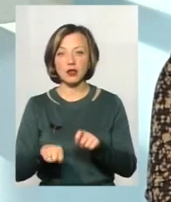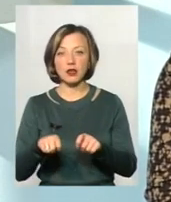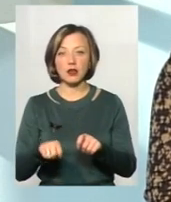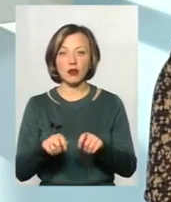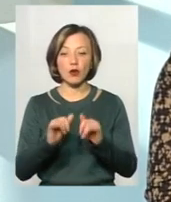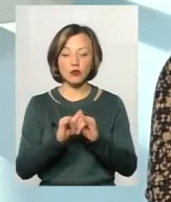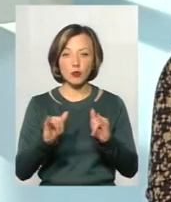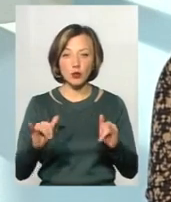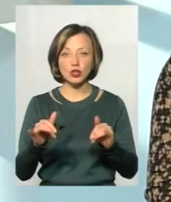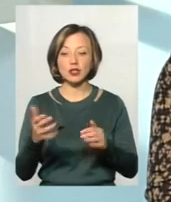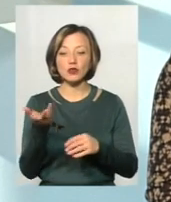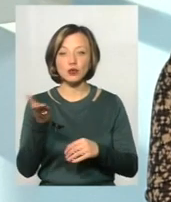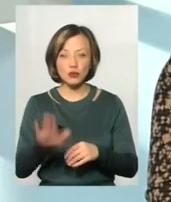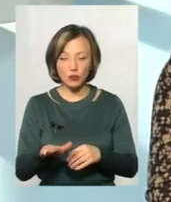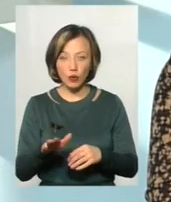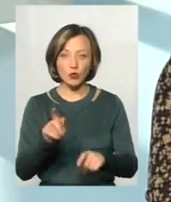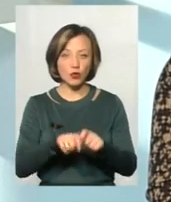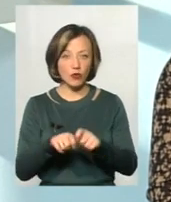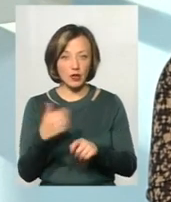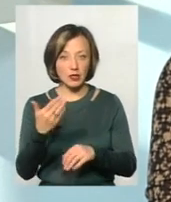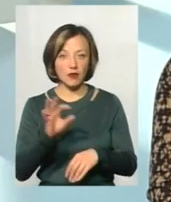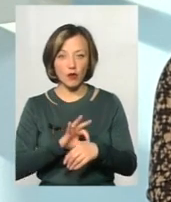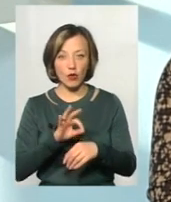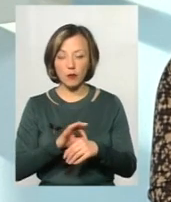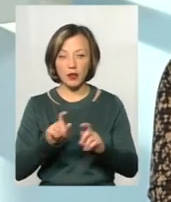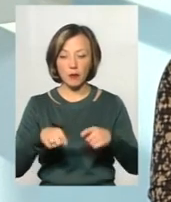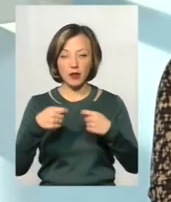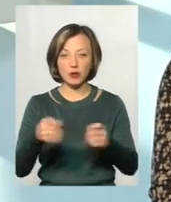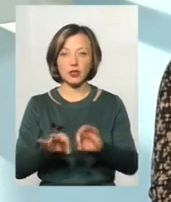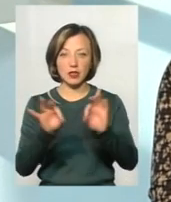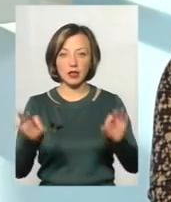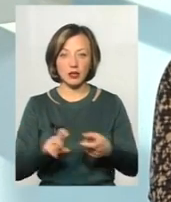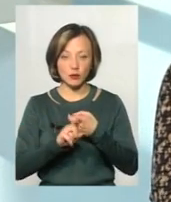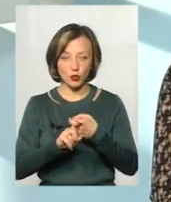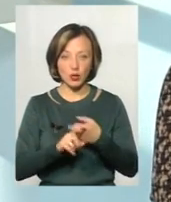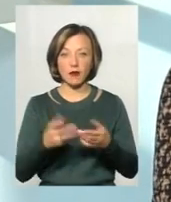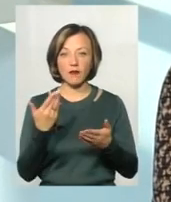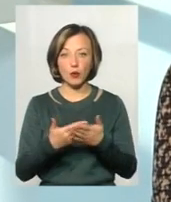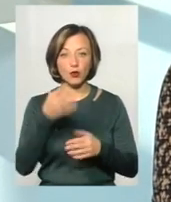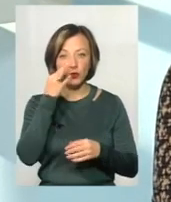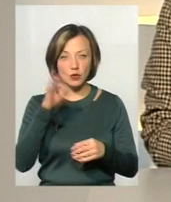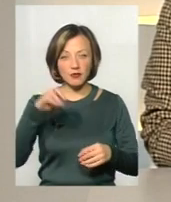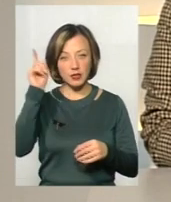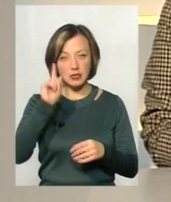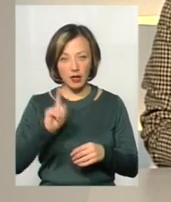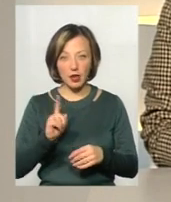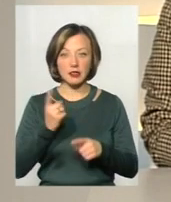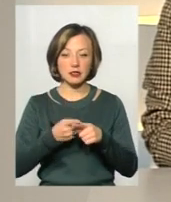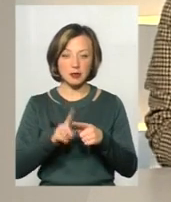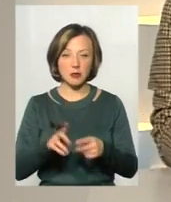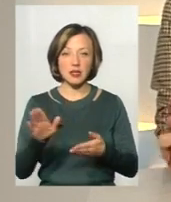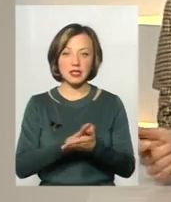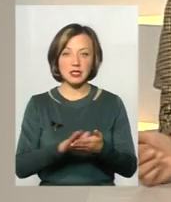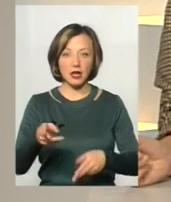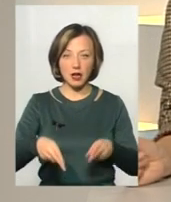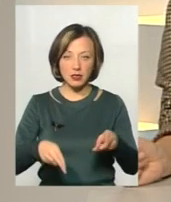їх розмноження, їх популяцію, контролювати їх хвороби, щоб вони не переносили ніякі збудники. От досвід Ізраїля із тим стерилізатором, із